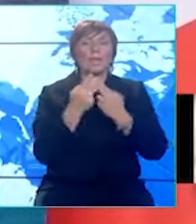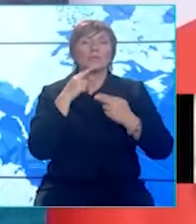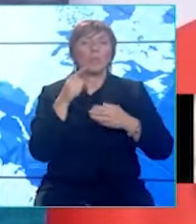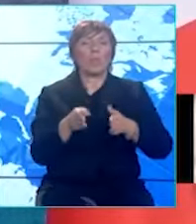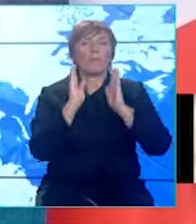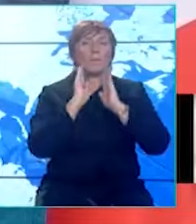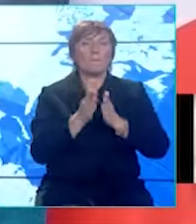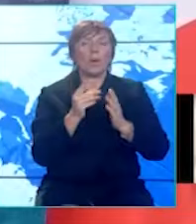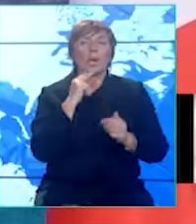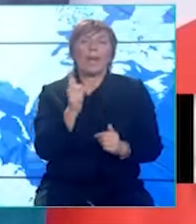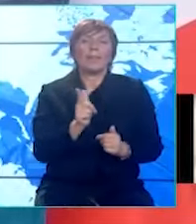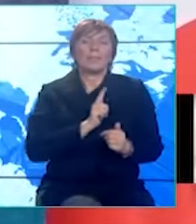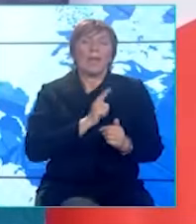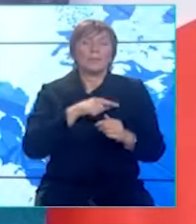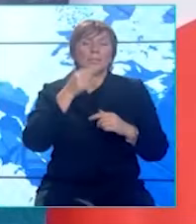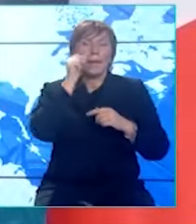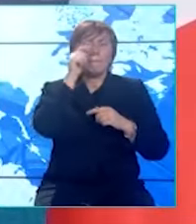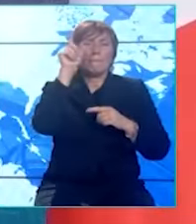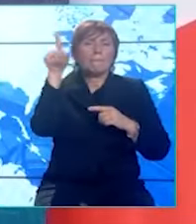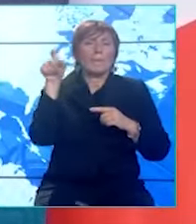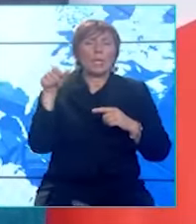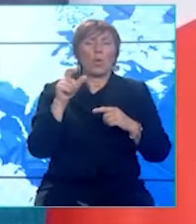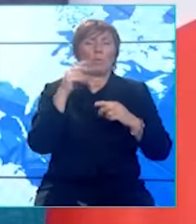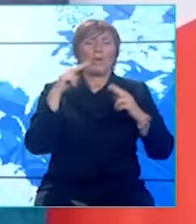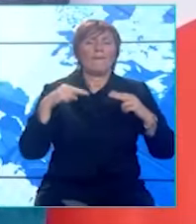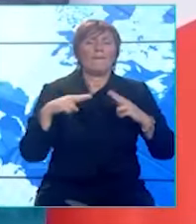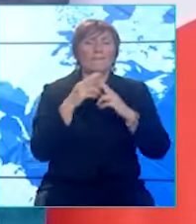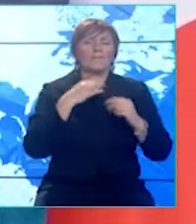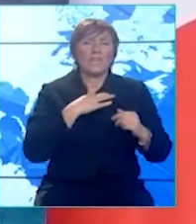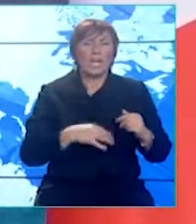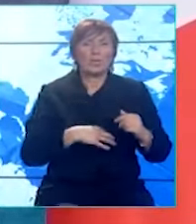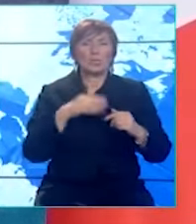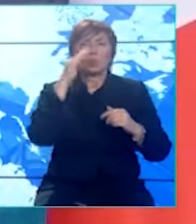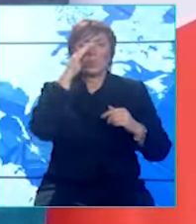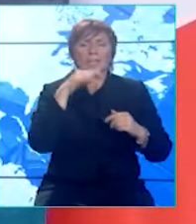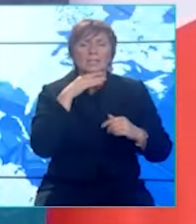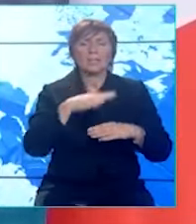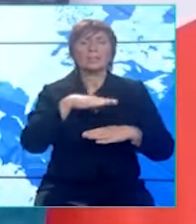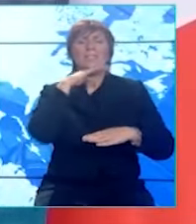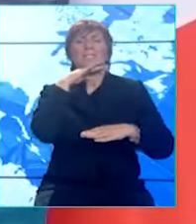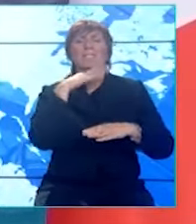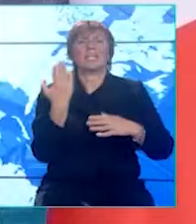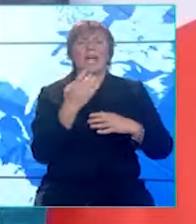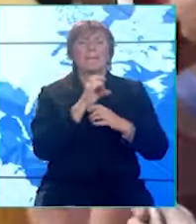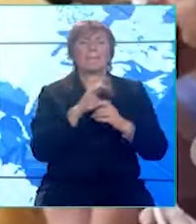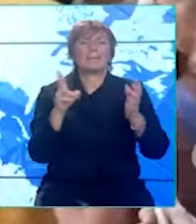koji će stvoriti nadu za milijone Francuza i Evropljana koji su siti toga da budu prezreni, pljačkani i bez nade.